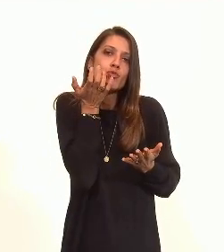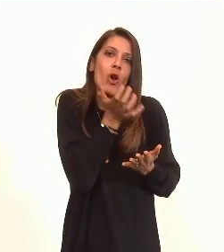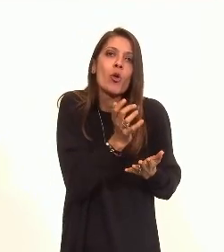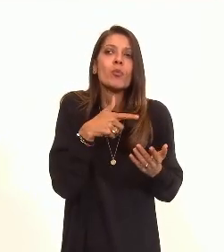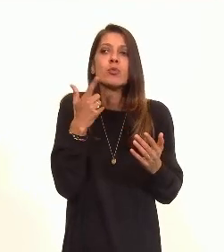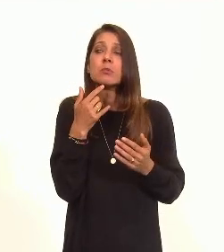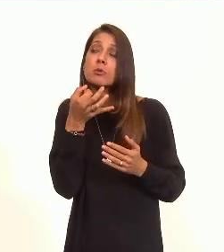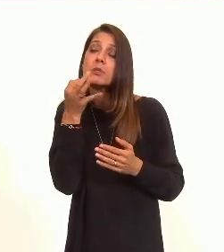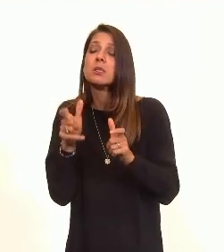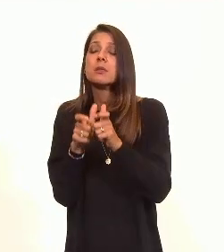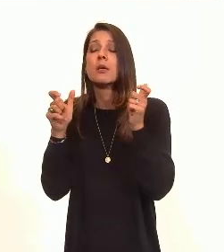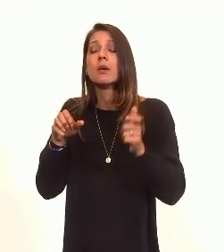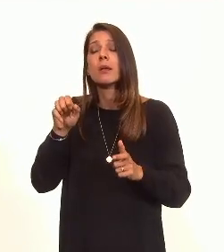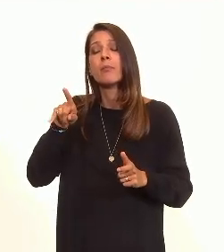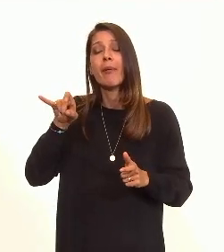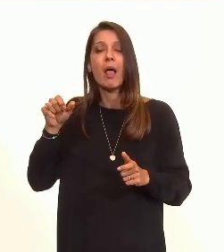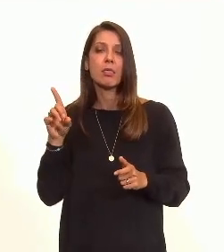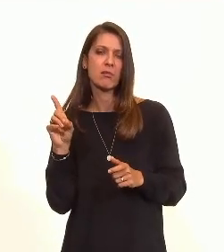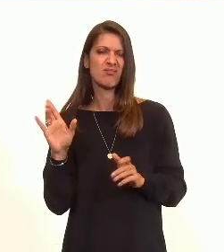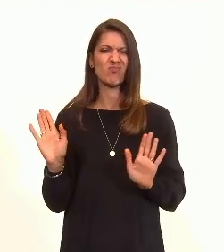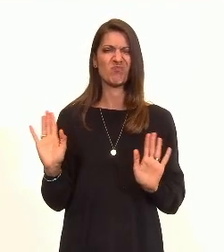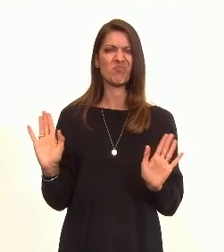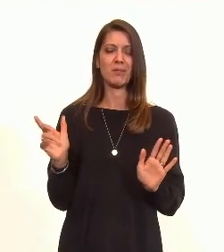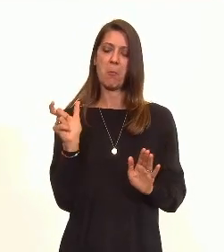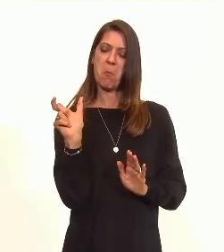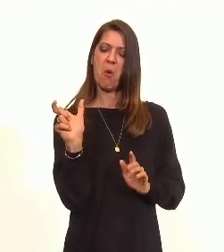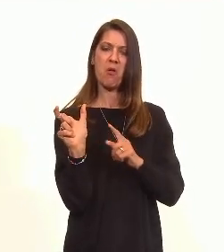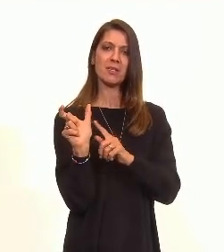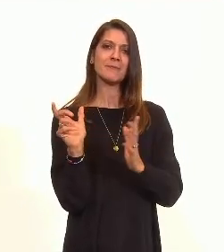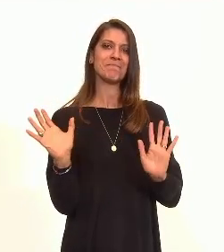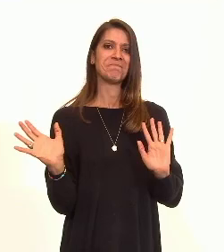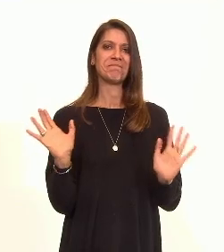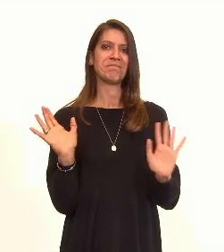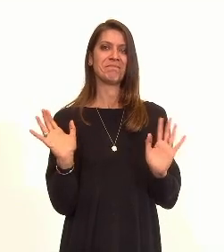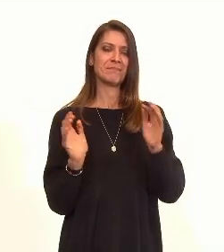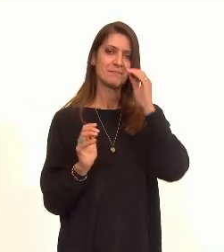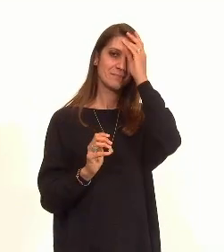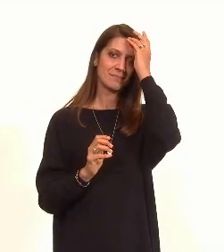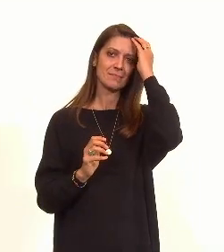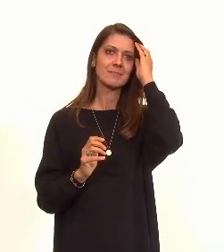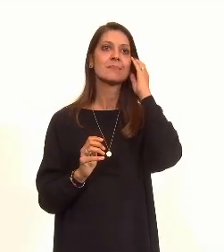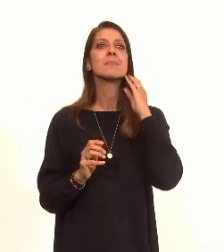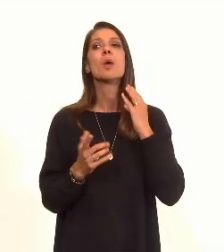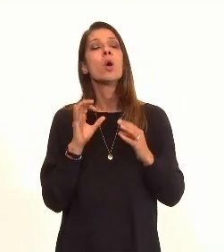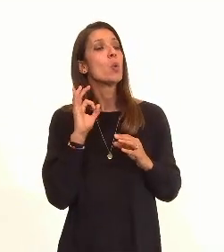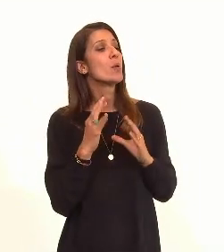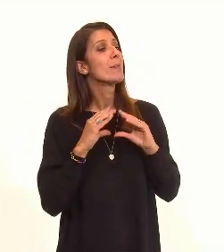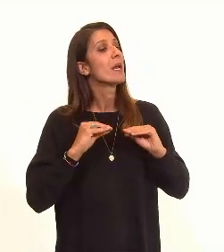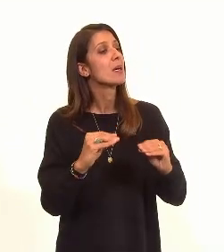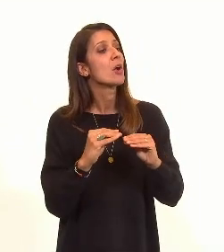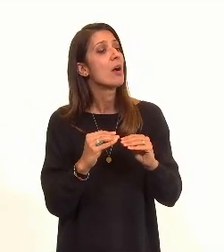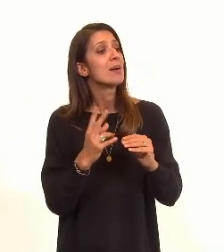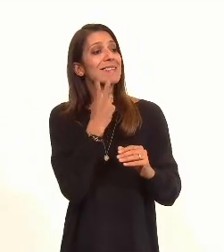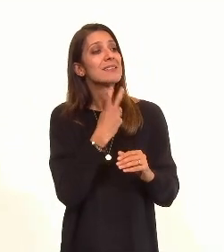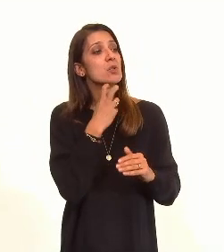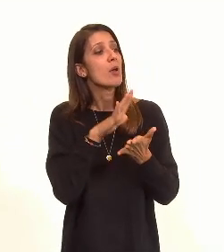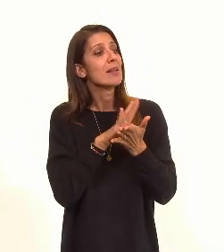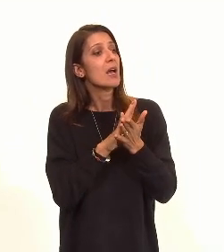suis un EHPAD. Je suis un EHPAD, c'est une qualité à part. Et concrètement, qu'est-ce que c'est citoyennage au quotidien pour